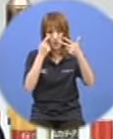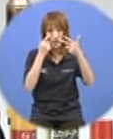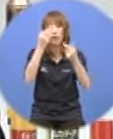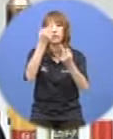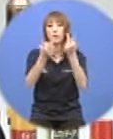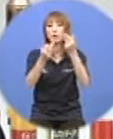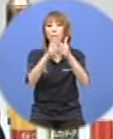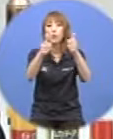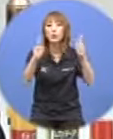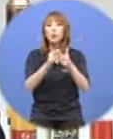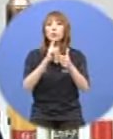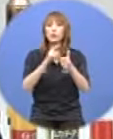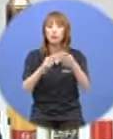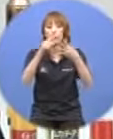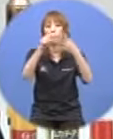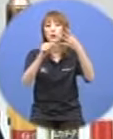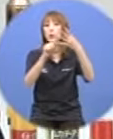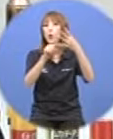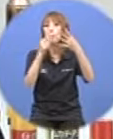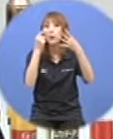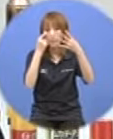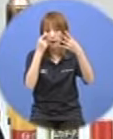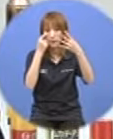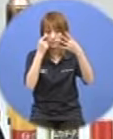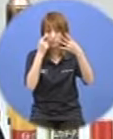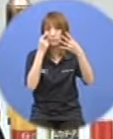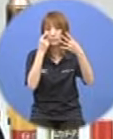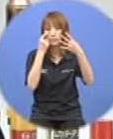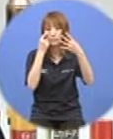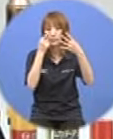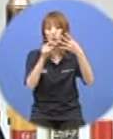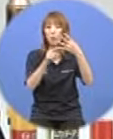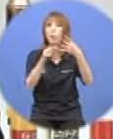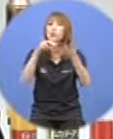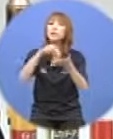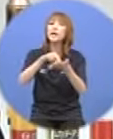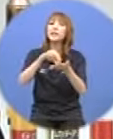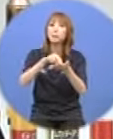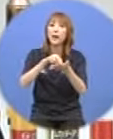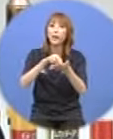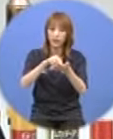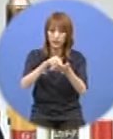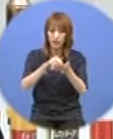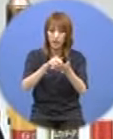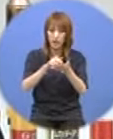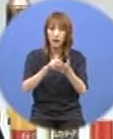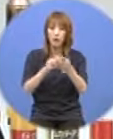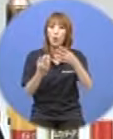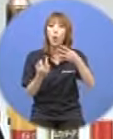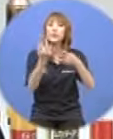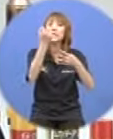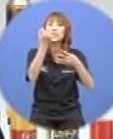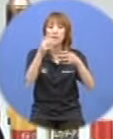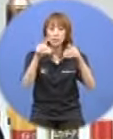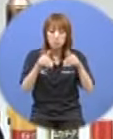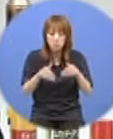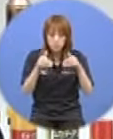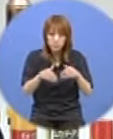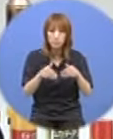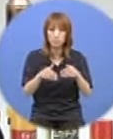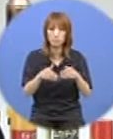目だったんですけど、もうあの当時は そういう立場にいると結局もうお兄さんの下働きにしかなれません